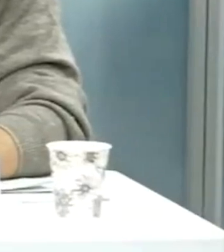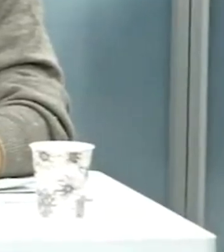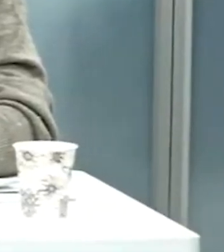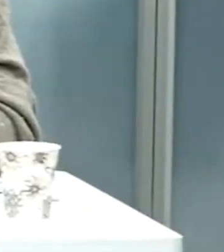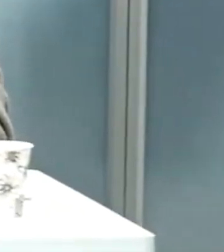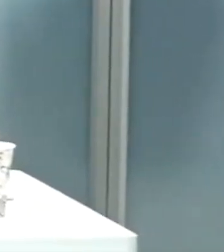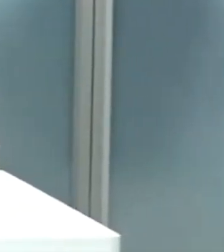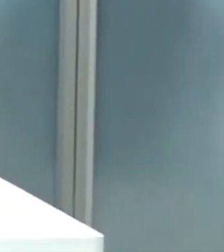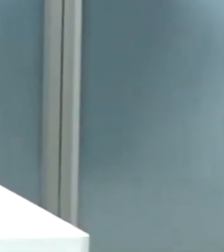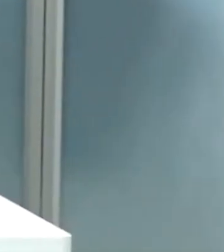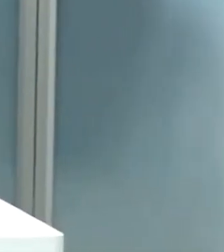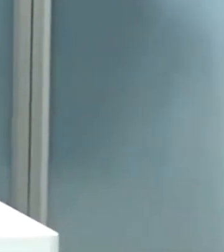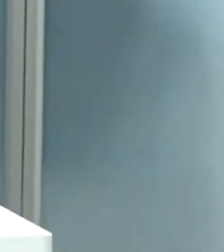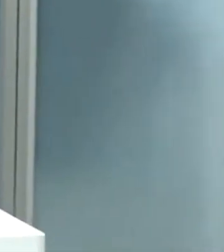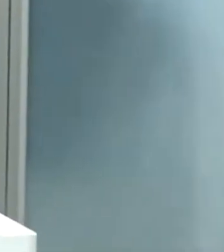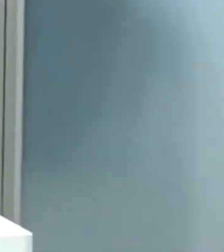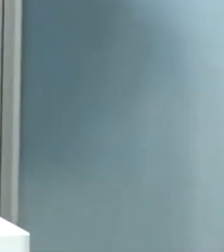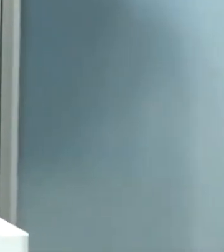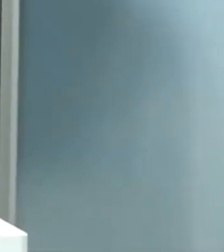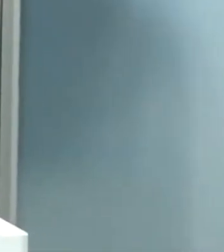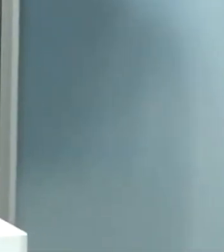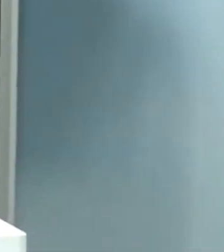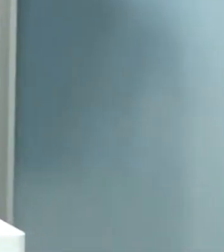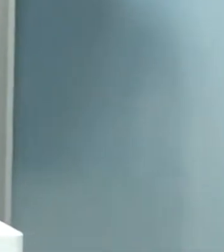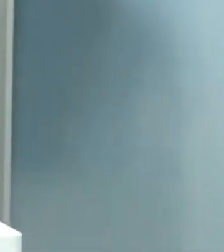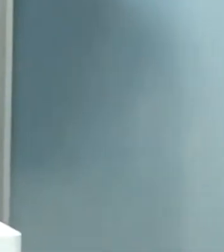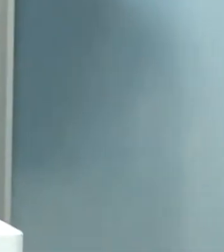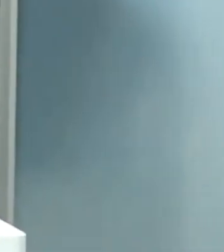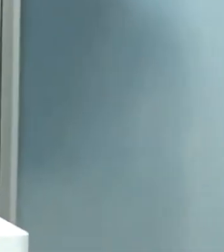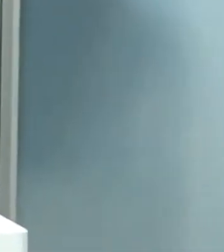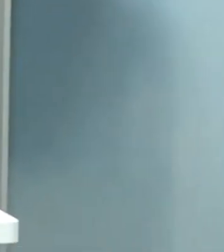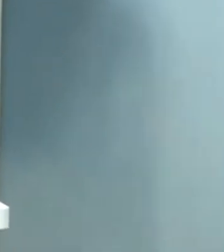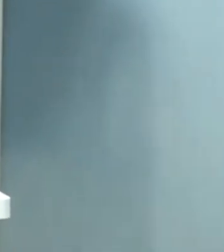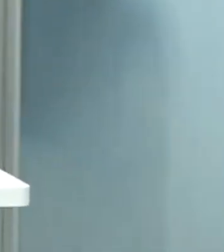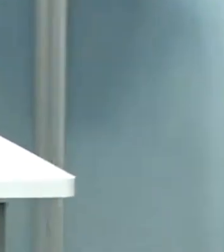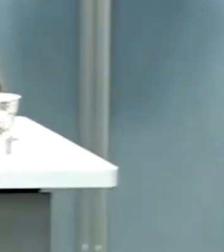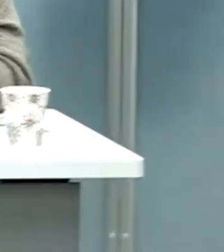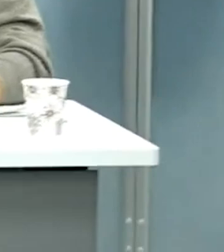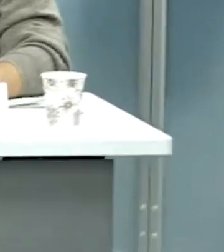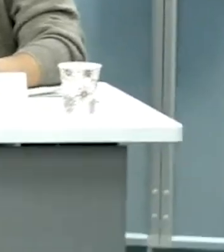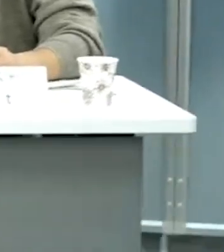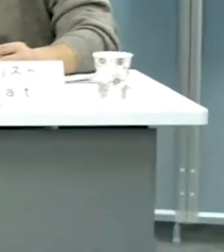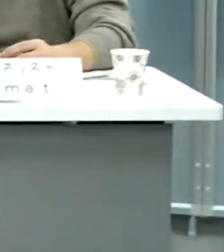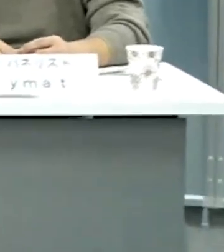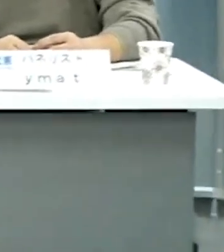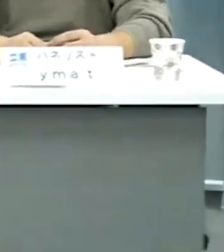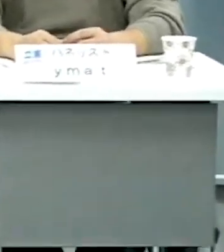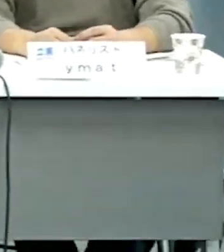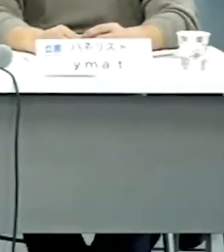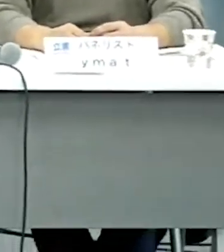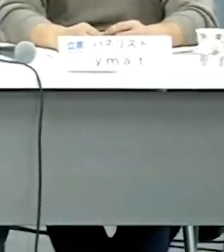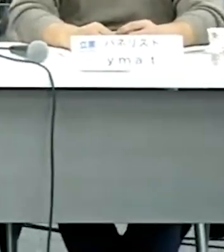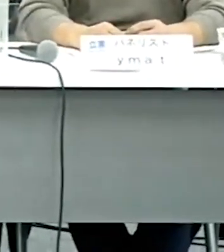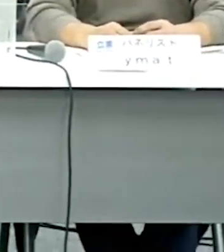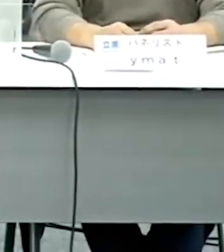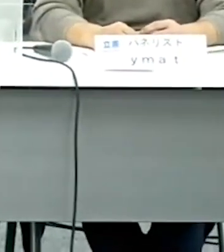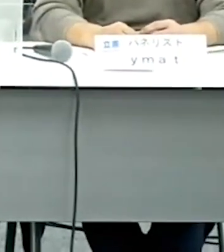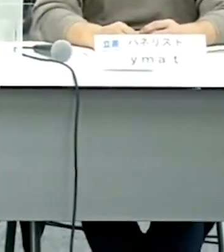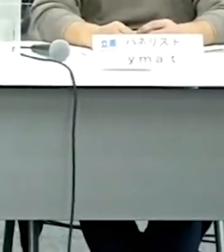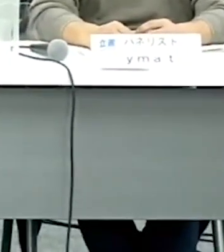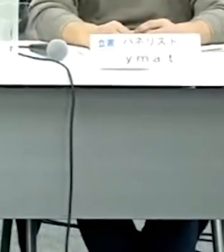y マットさんですはい以上4人のパートナーズの方から質問をしていただき